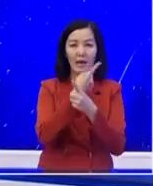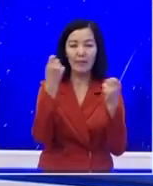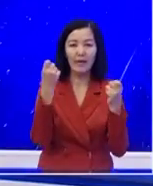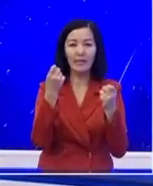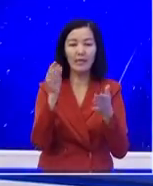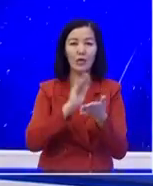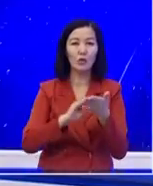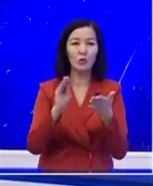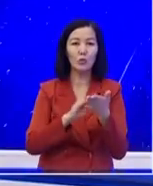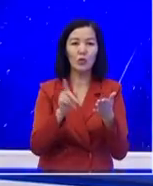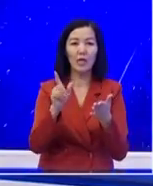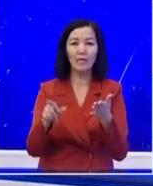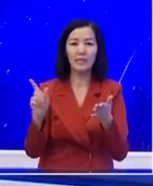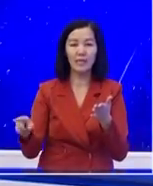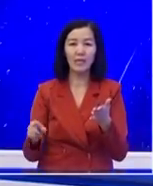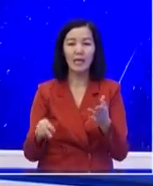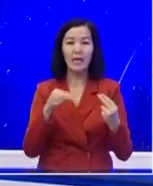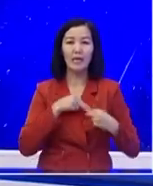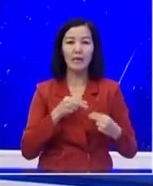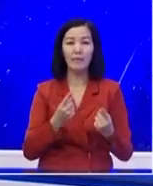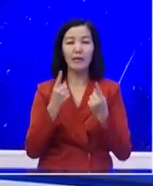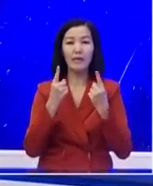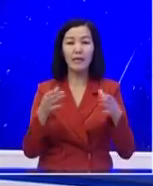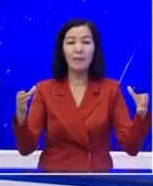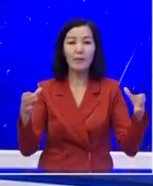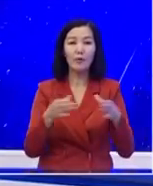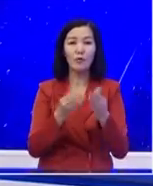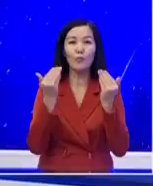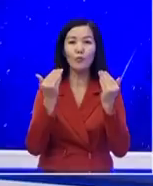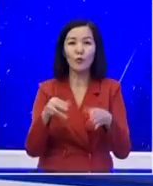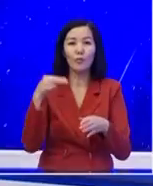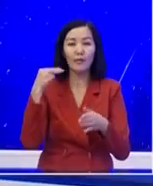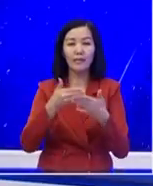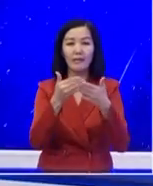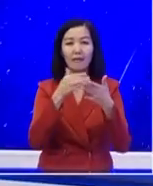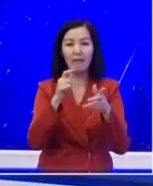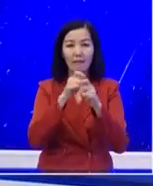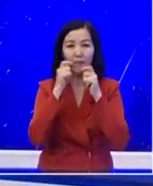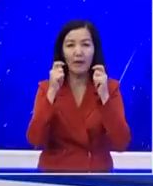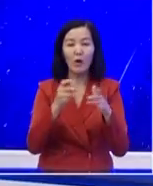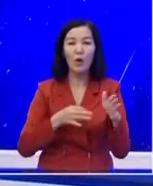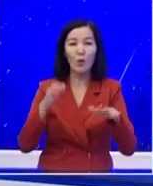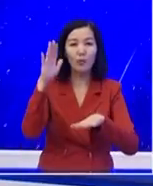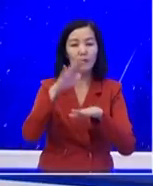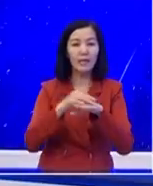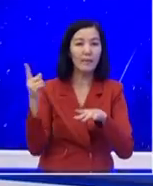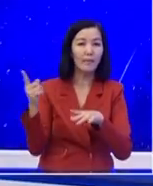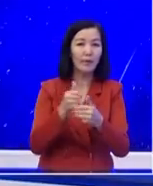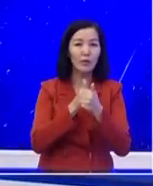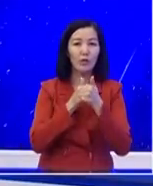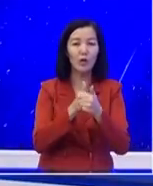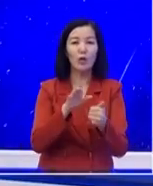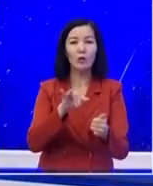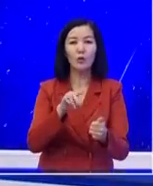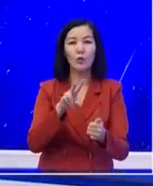ақпарат жеткізген бақ өкілдері. Еңбек ерен бір топ азамат бүгін президент алдында марапатталды. Облыс әкімінің бірінші орынбасары